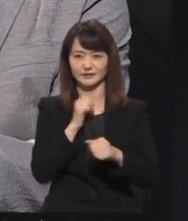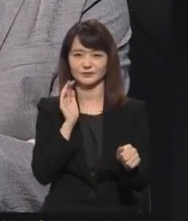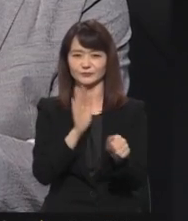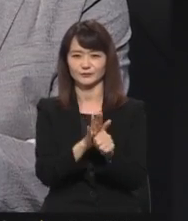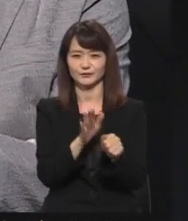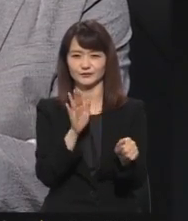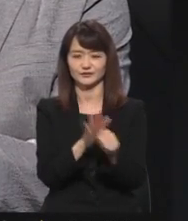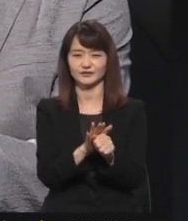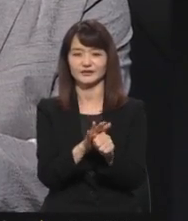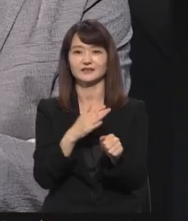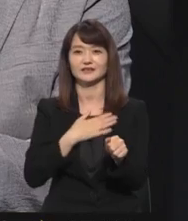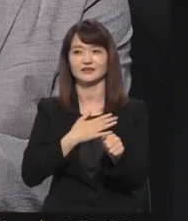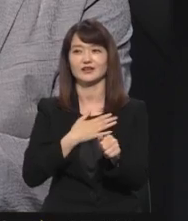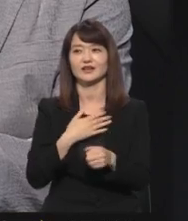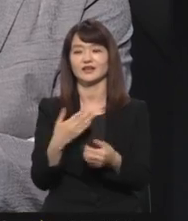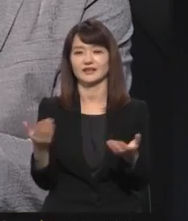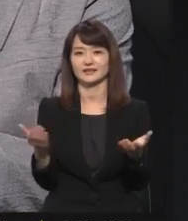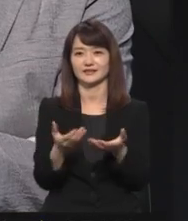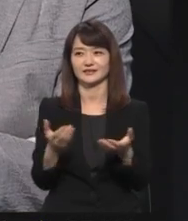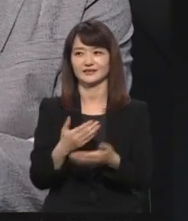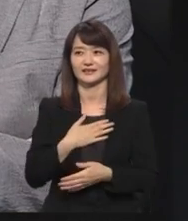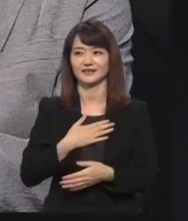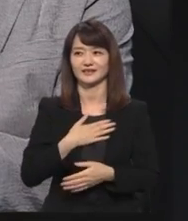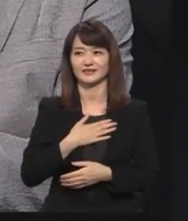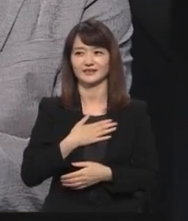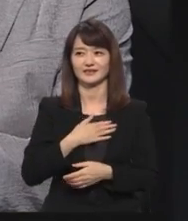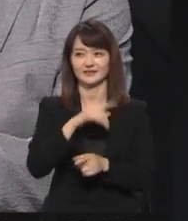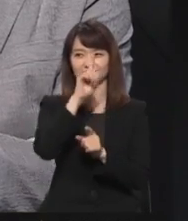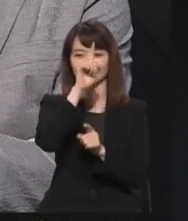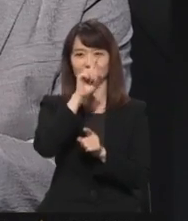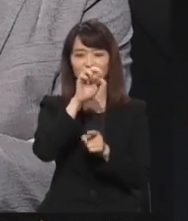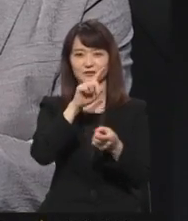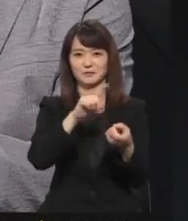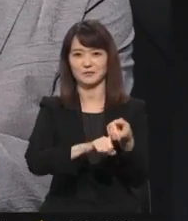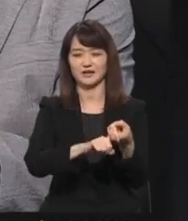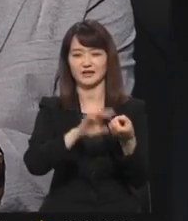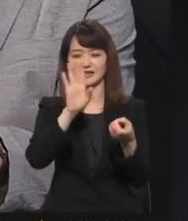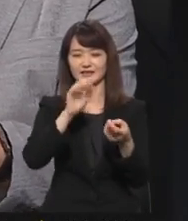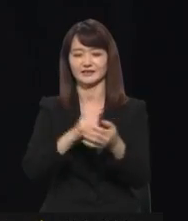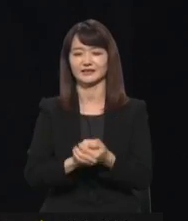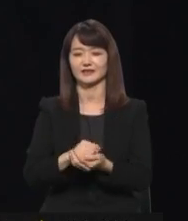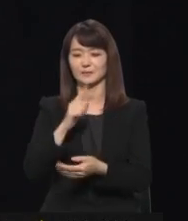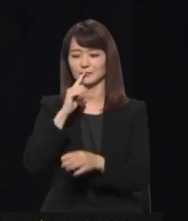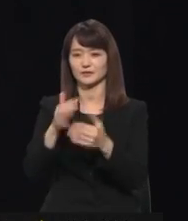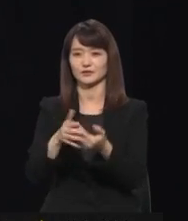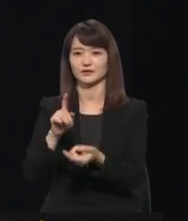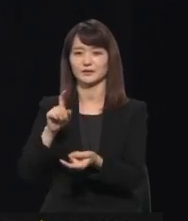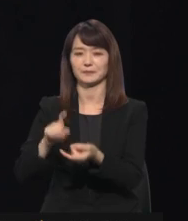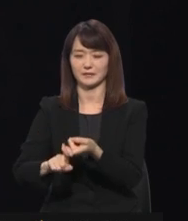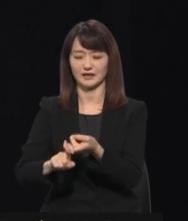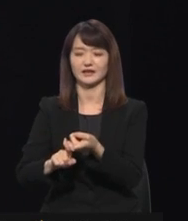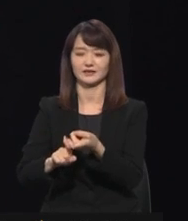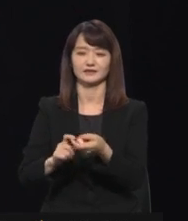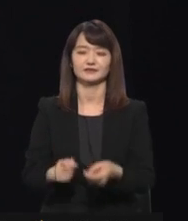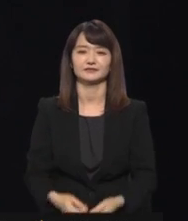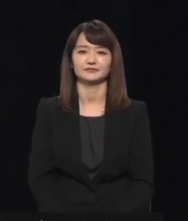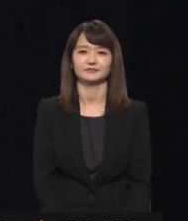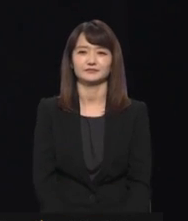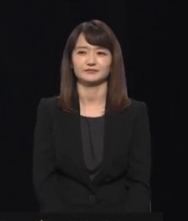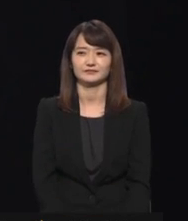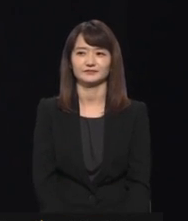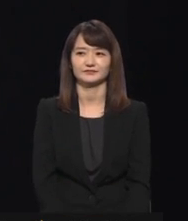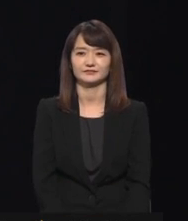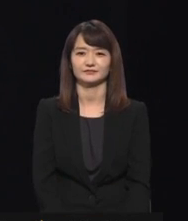싶습니다 혹시나 4층 명이다 라는 말을 길게 에게 션 하현 민주당이 5 민주당이 알겠습니다 이제 두 분이 2분씩